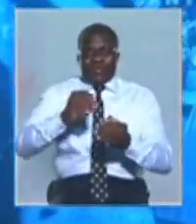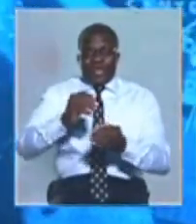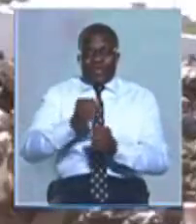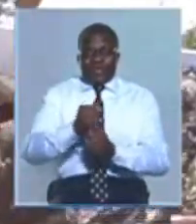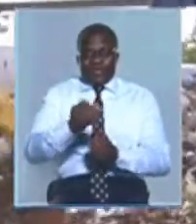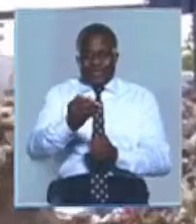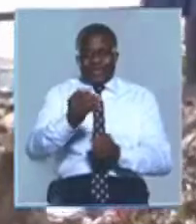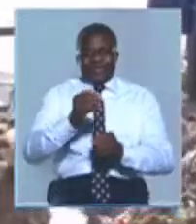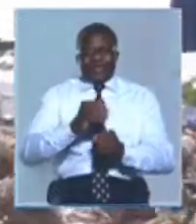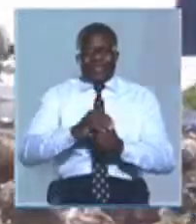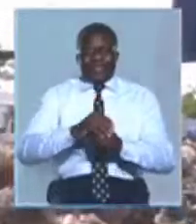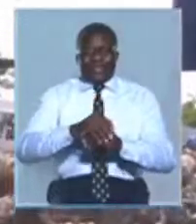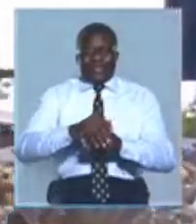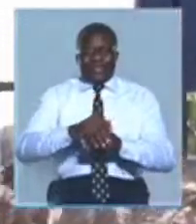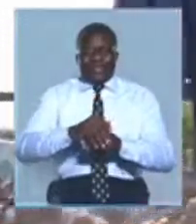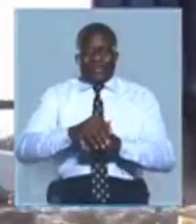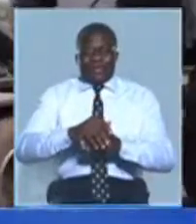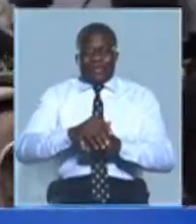James.